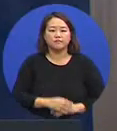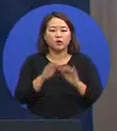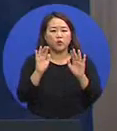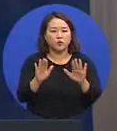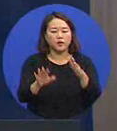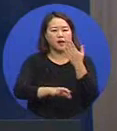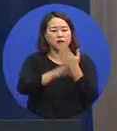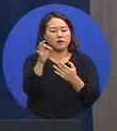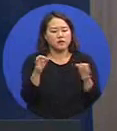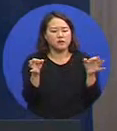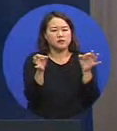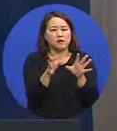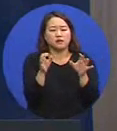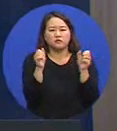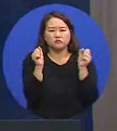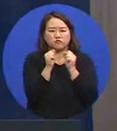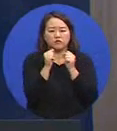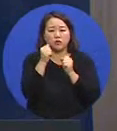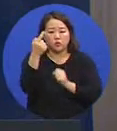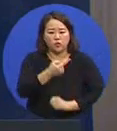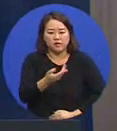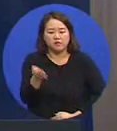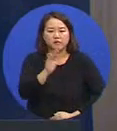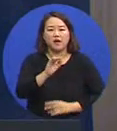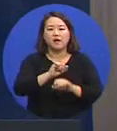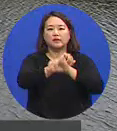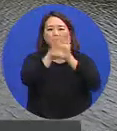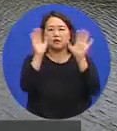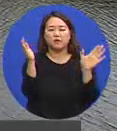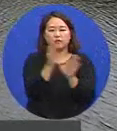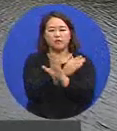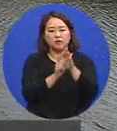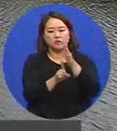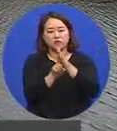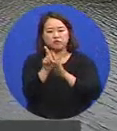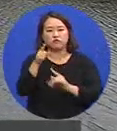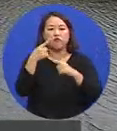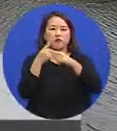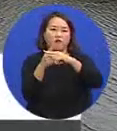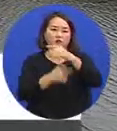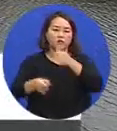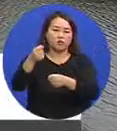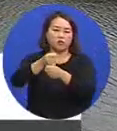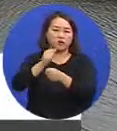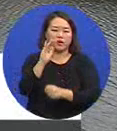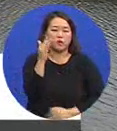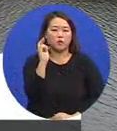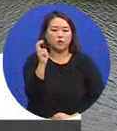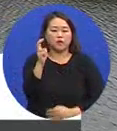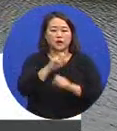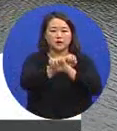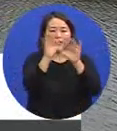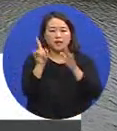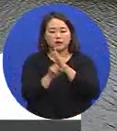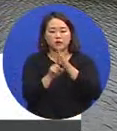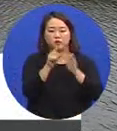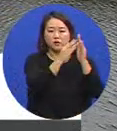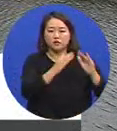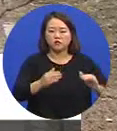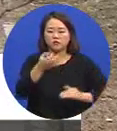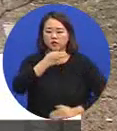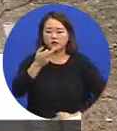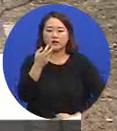오늘 아침에는 반짝 한파가 찾아왔지만 낮부터는 영상권을 회복하겠습니다. 한낮의 기온은 전주와 익산 2도